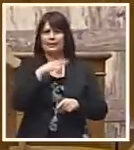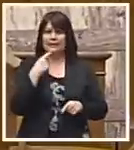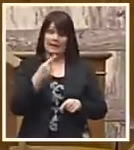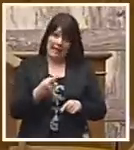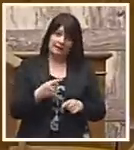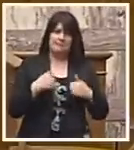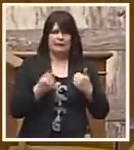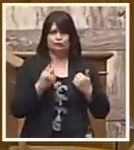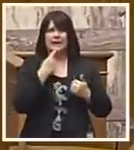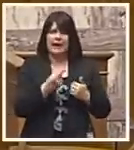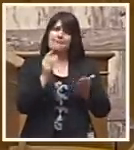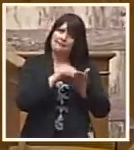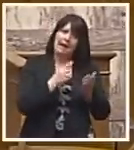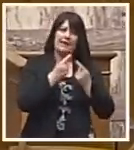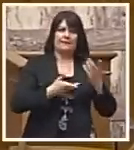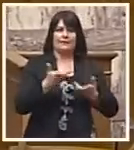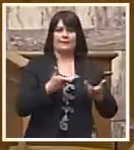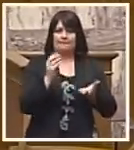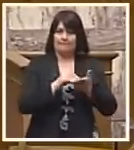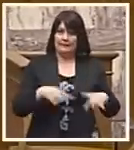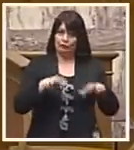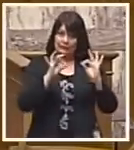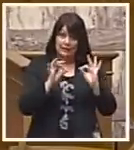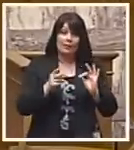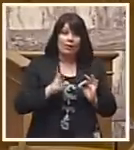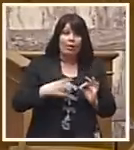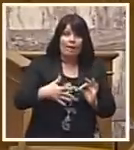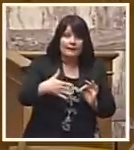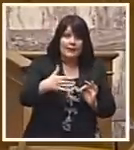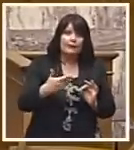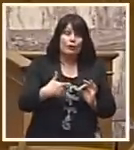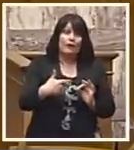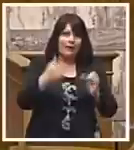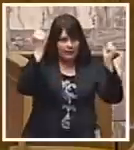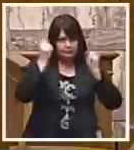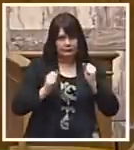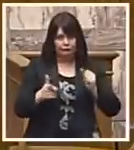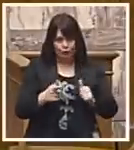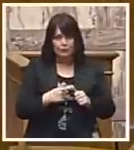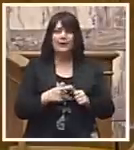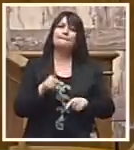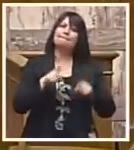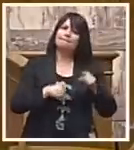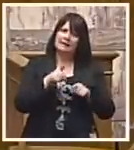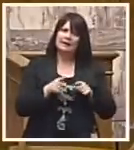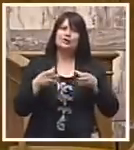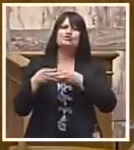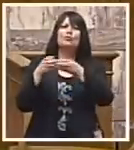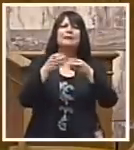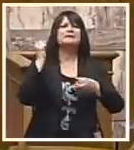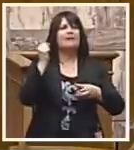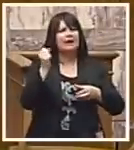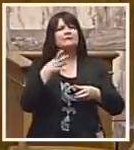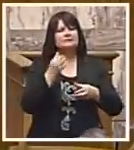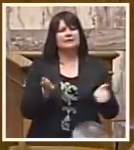της λύσης μιας πτώχευσης ή απειλής πτώχευσης προς τους εταίρους μας, της συγκάλυψης συντεχνιακών συμφερόντων κάτω από το